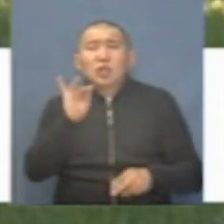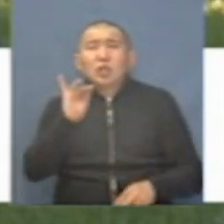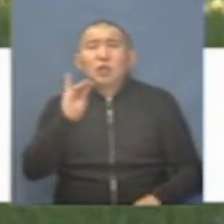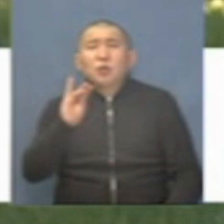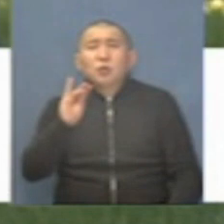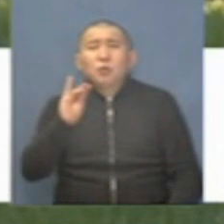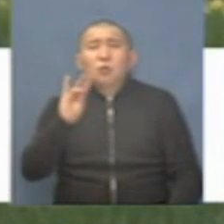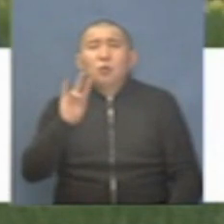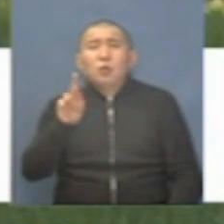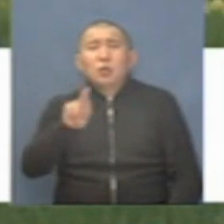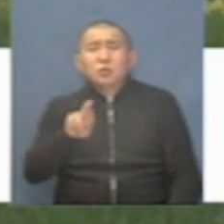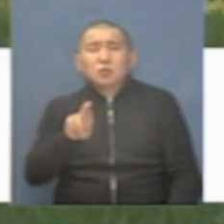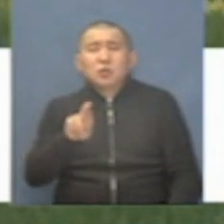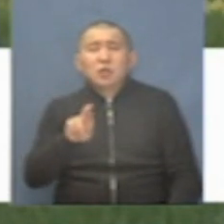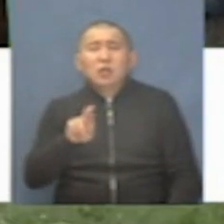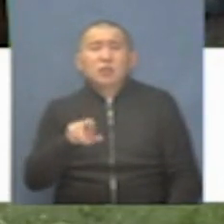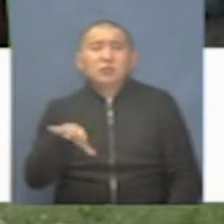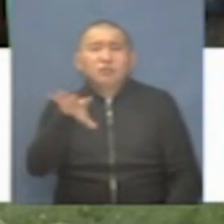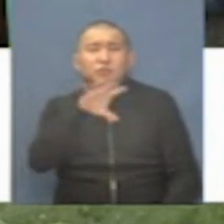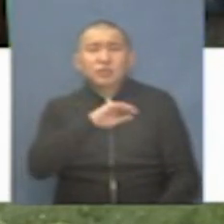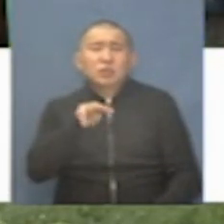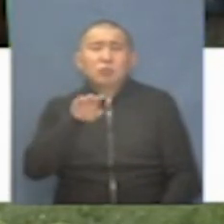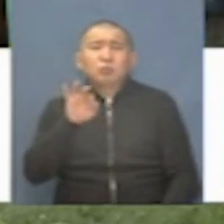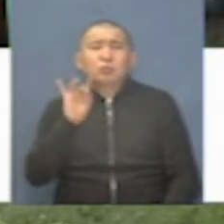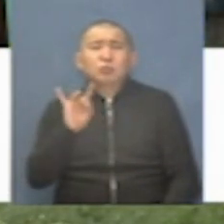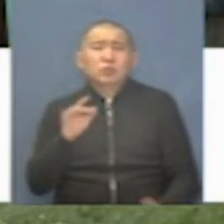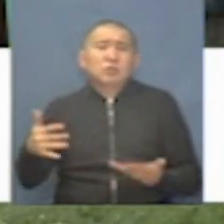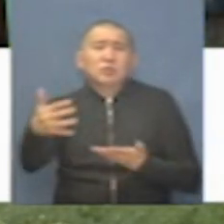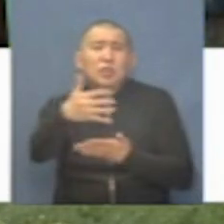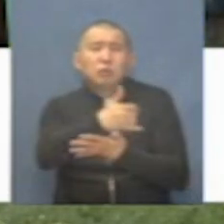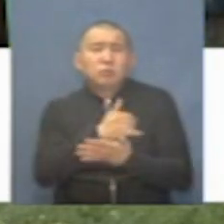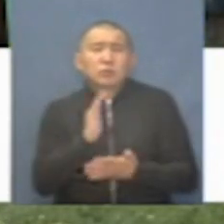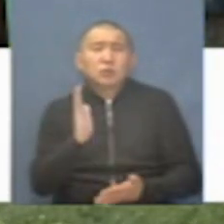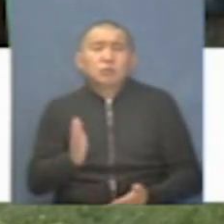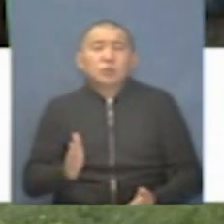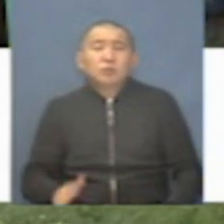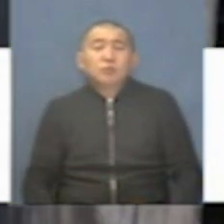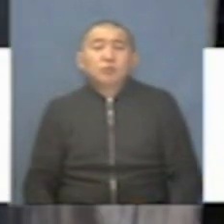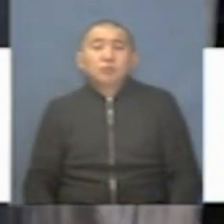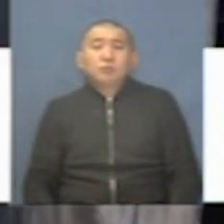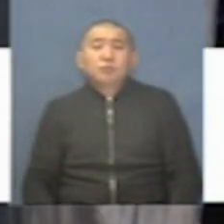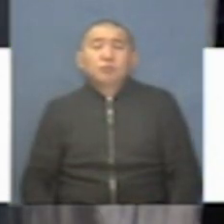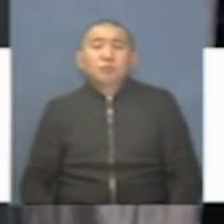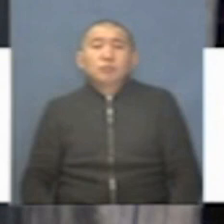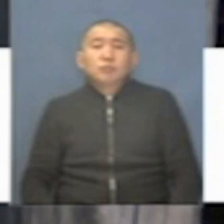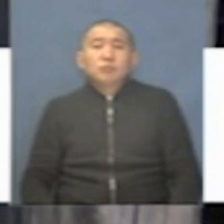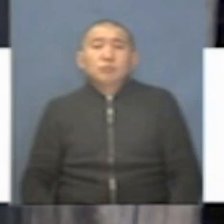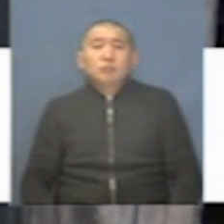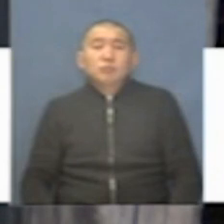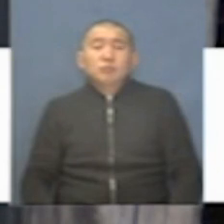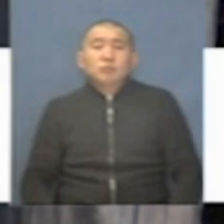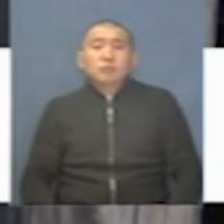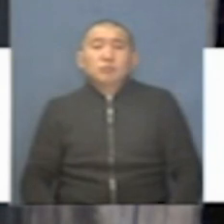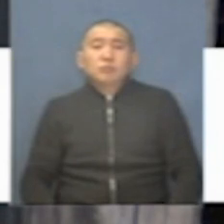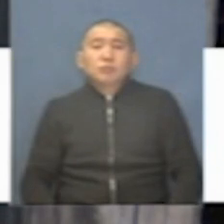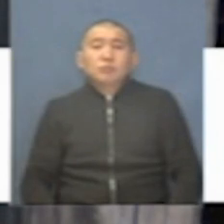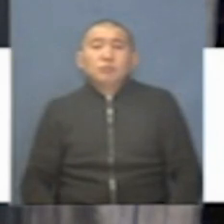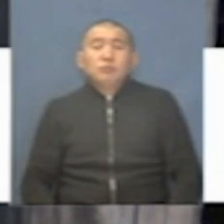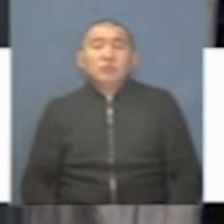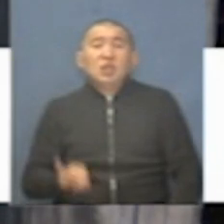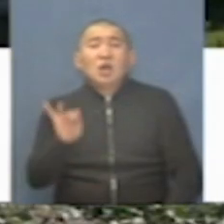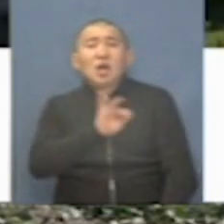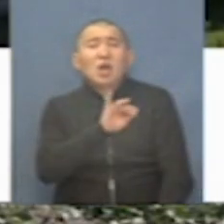жерлерін бәрін шығарылады деп отыр. Ауылда амбулатория болғанмен де бас ауырып балтыр сызаса тұрғындар бара